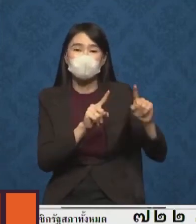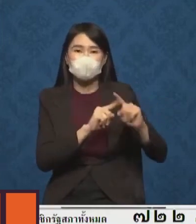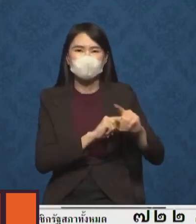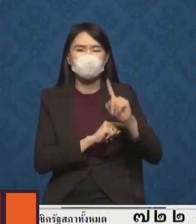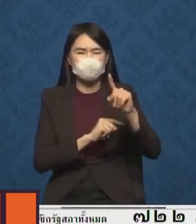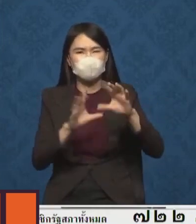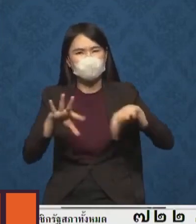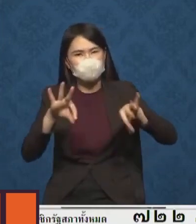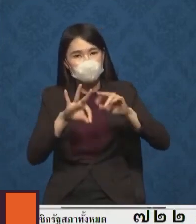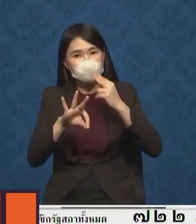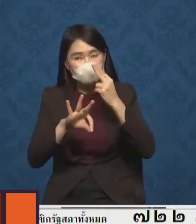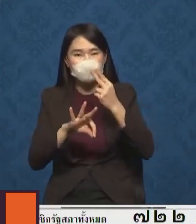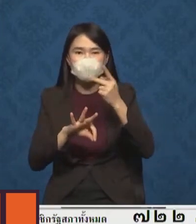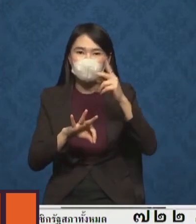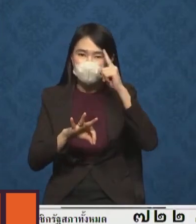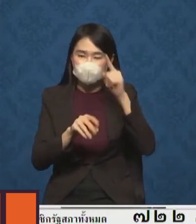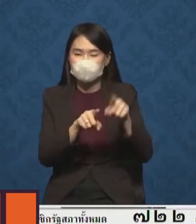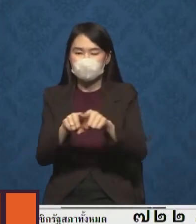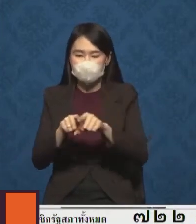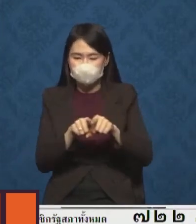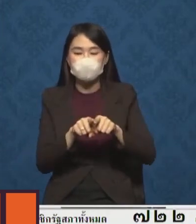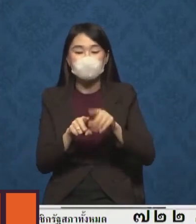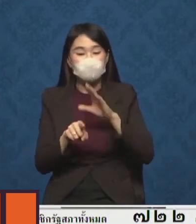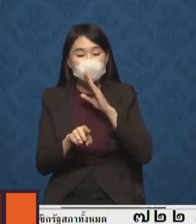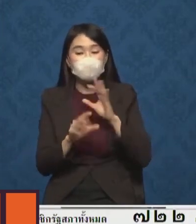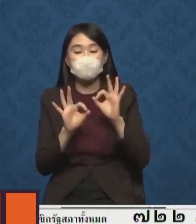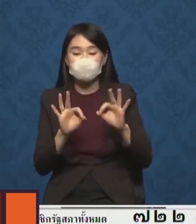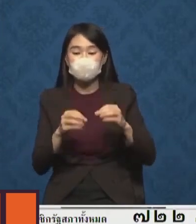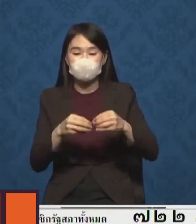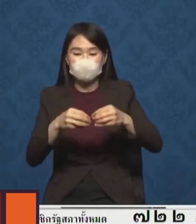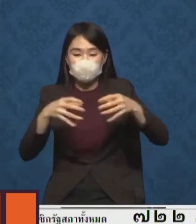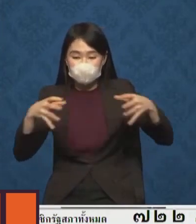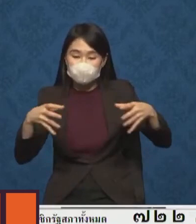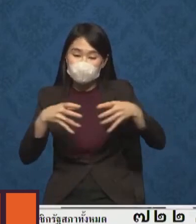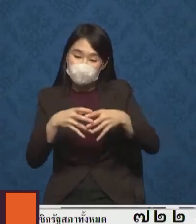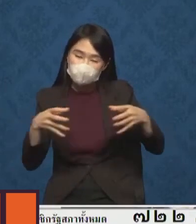ความขอให้เป็ประเด็น